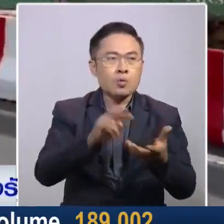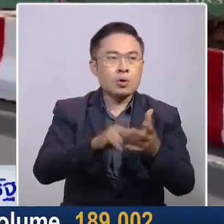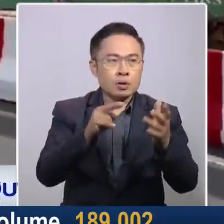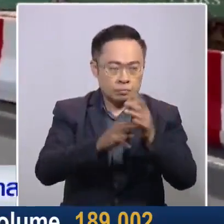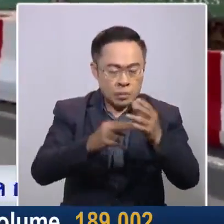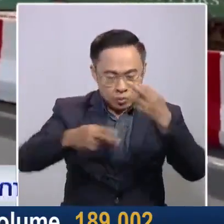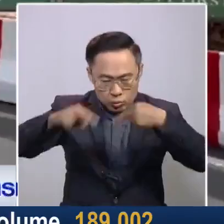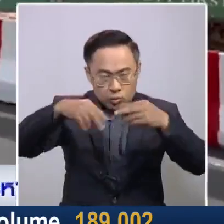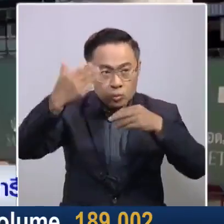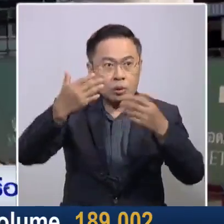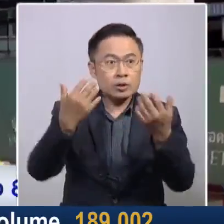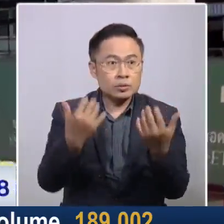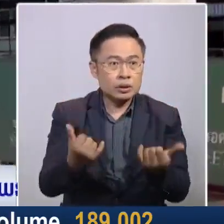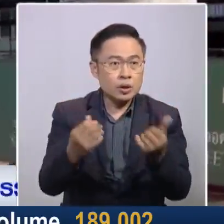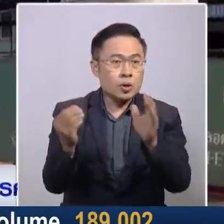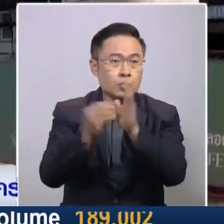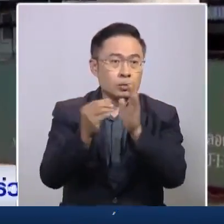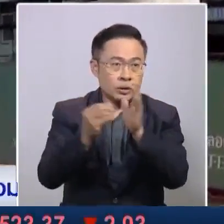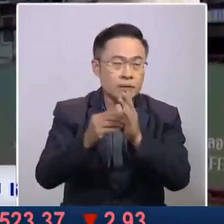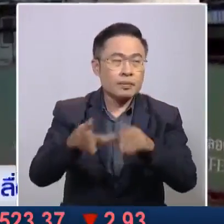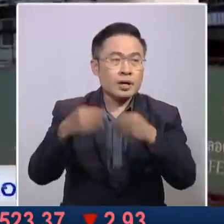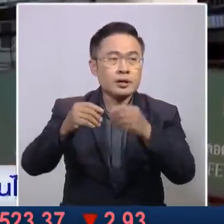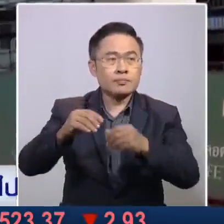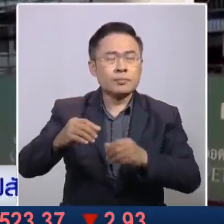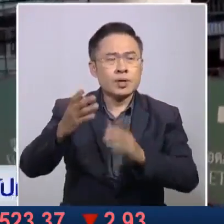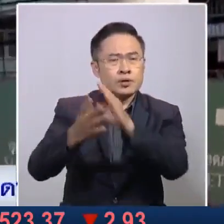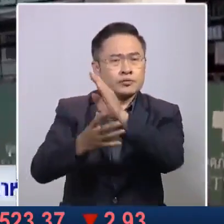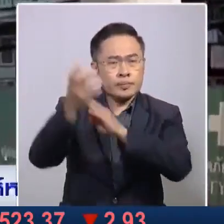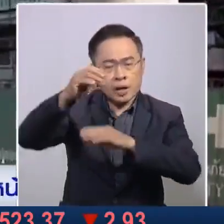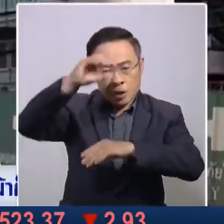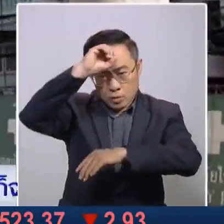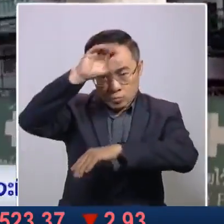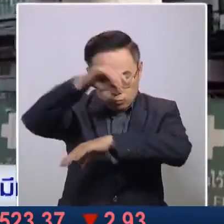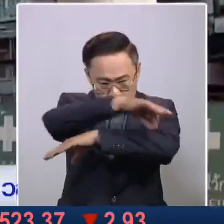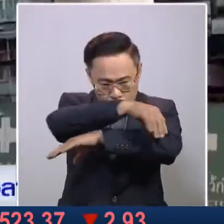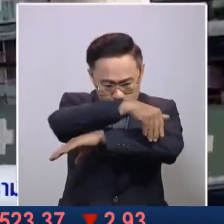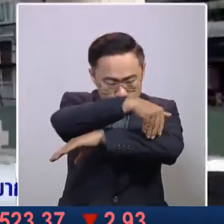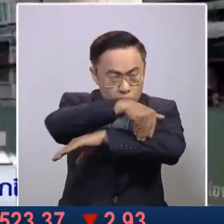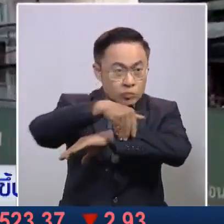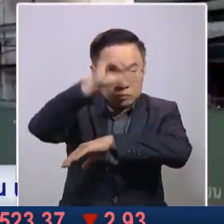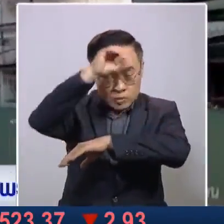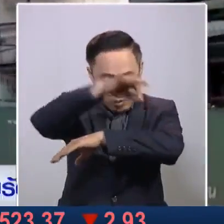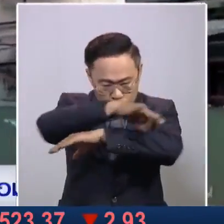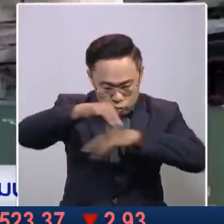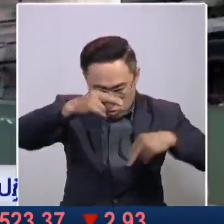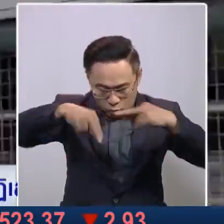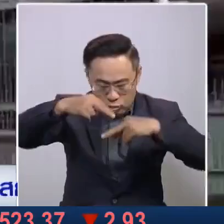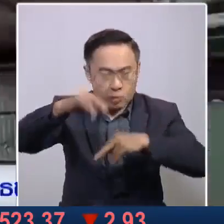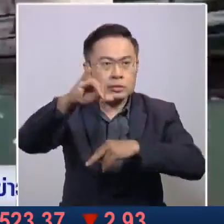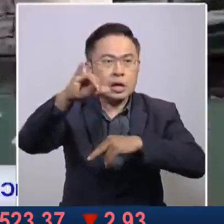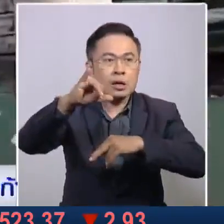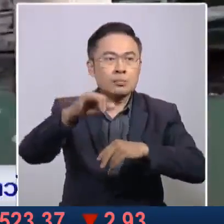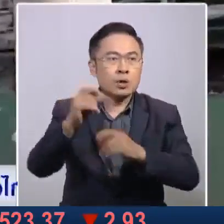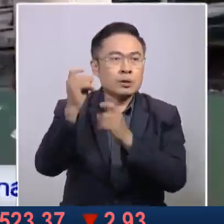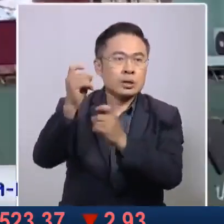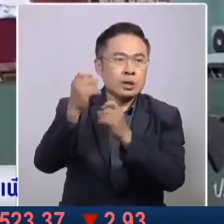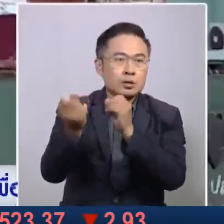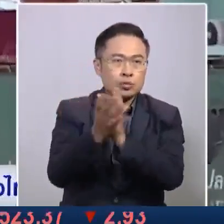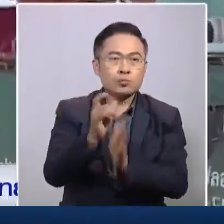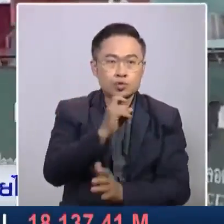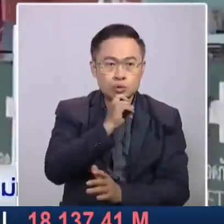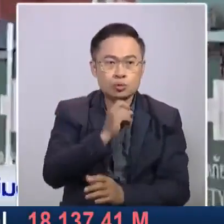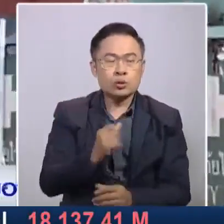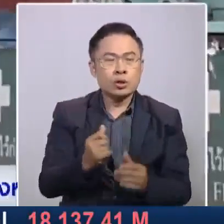วิศวกรรมสถานแห่งประเทศไทยและเจ้าหน้าที่พิสูจน์หลักฐานเข้าไปตรวจสอบในพื้นที่โดยตอนนี้ทางตำรวจก็เร่ง